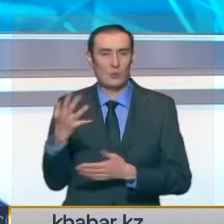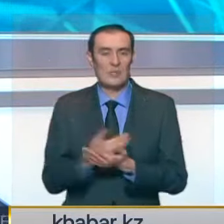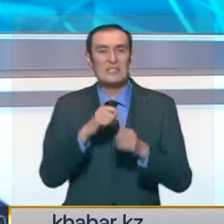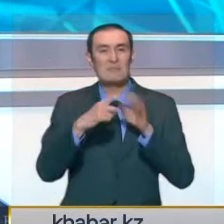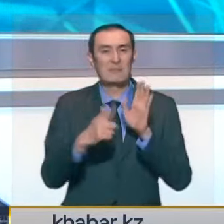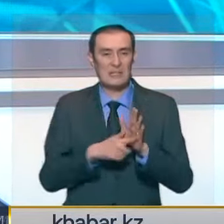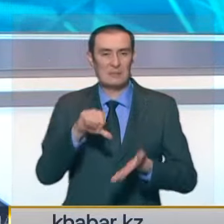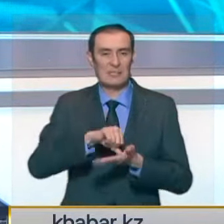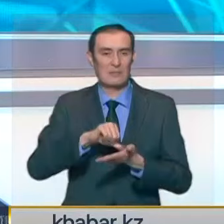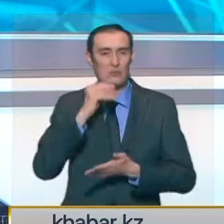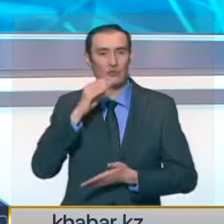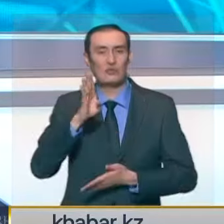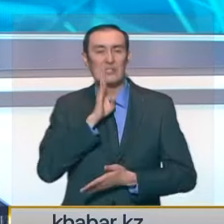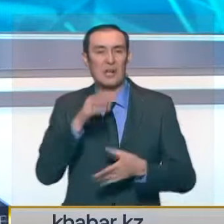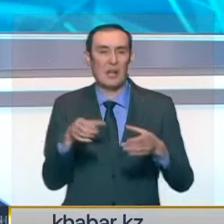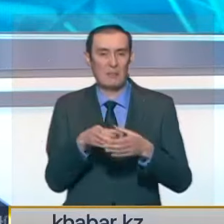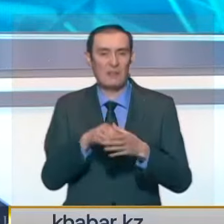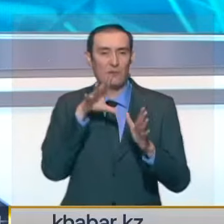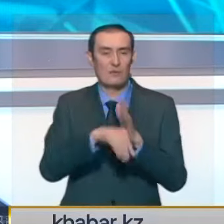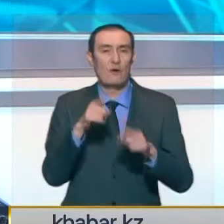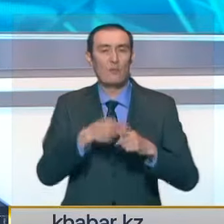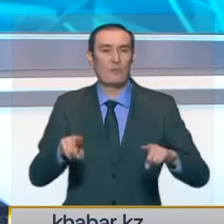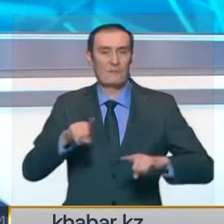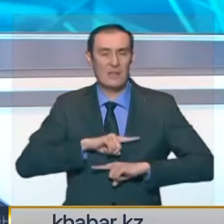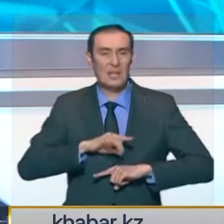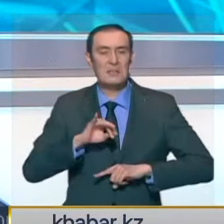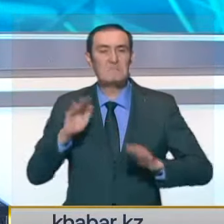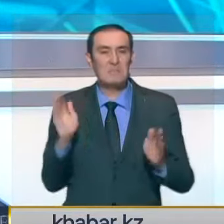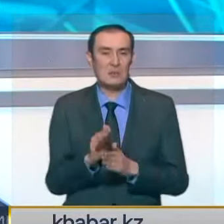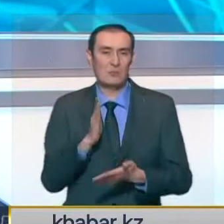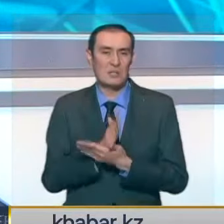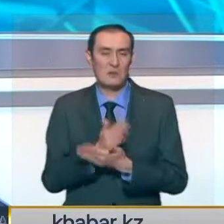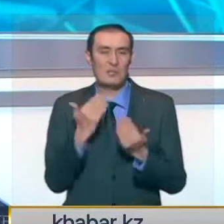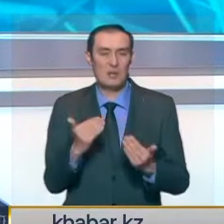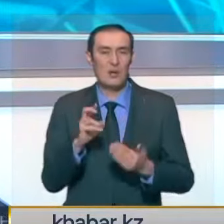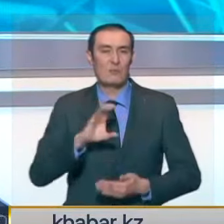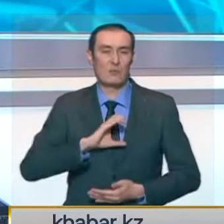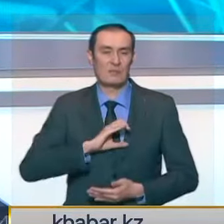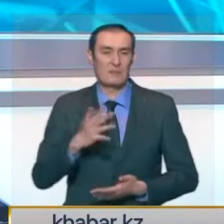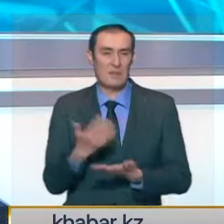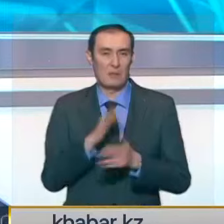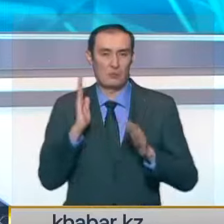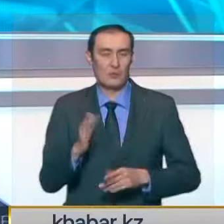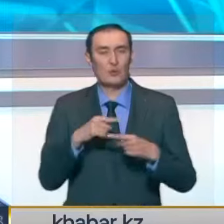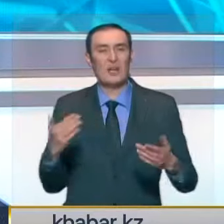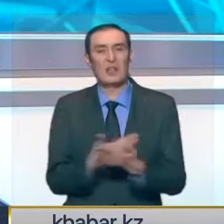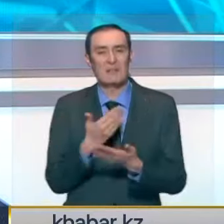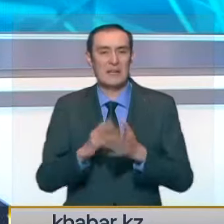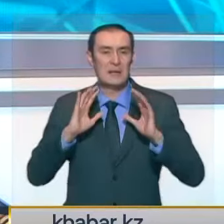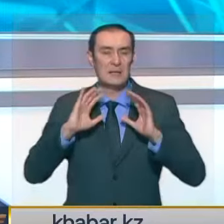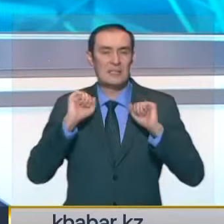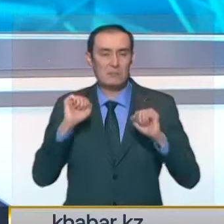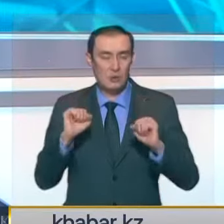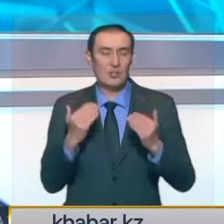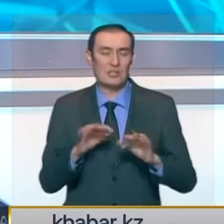17 представителей мужской и женской команды вошли в полуфинал и как минимум обеспечили себе бронзовые медали о других событиях из мира